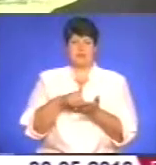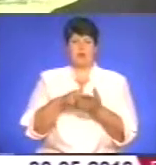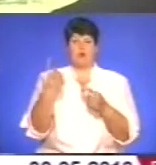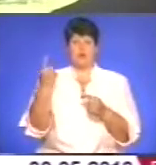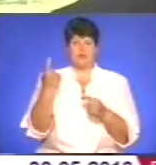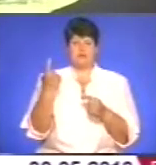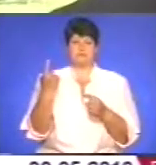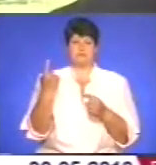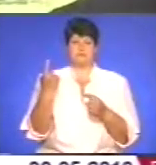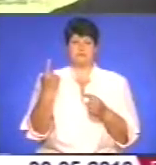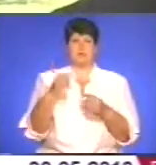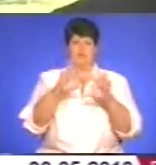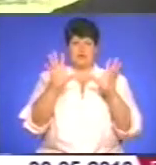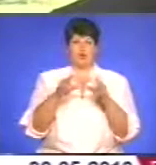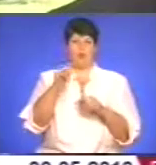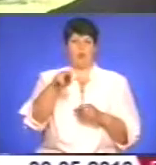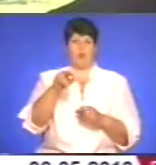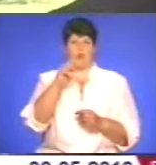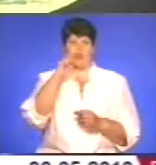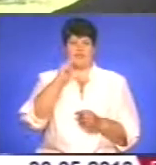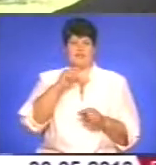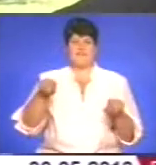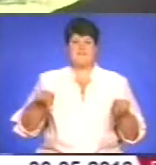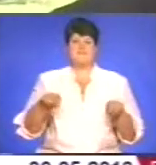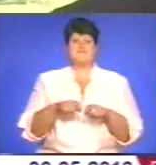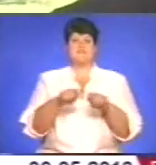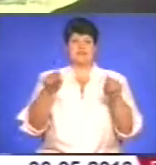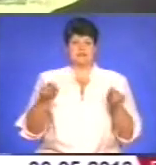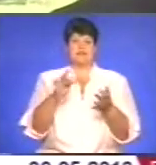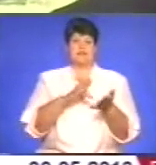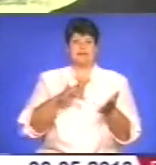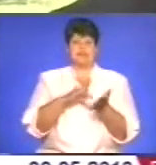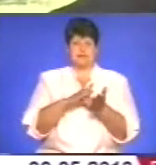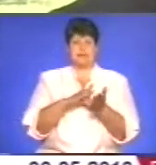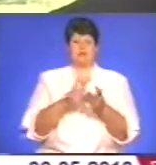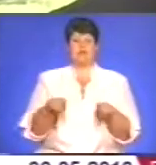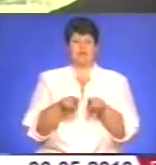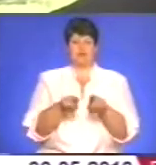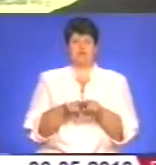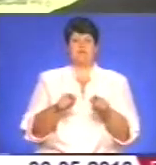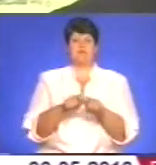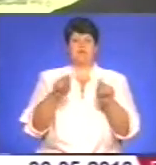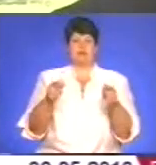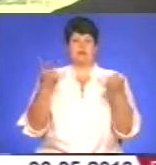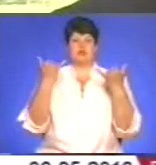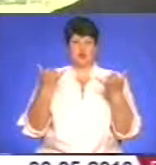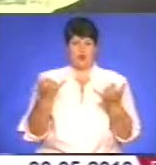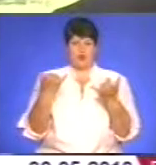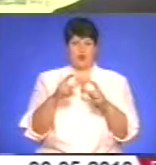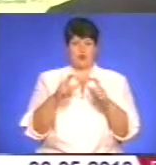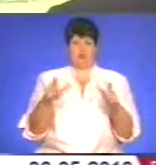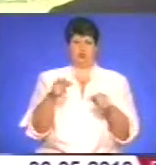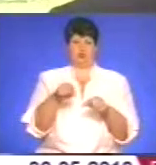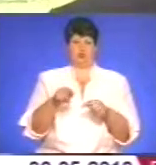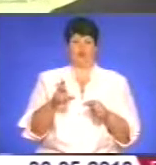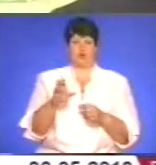області, в цілому по Україні, відкрити подібні центри, які ми відкрили сьогодні тут, в Борщові.